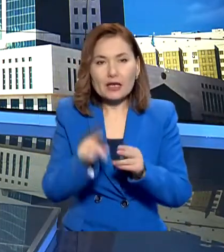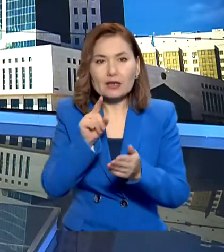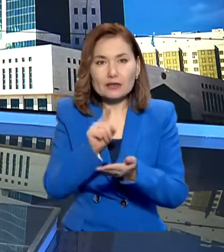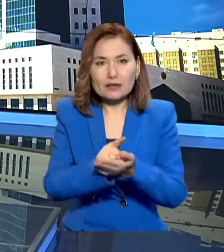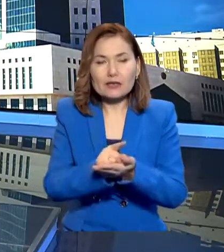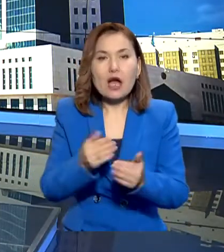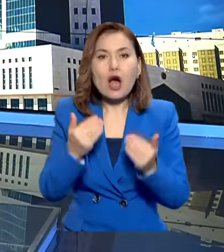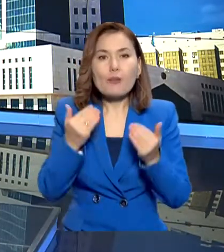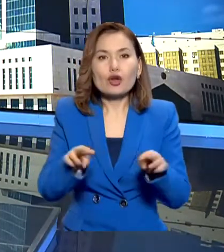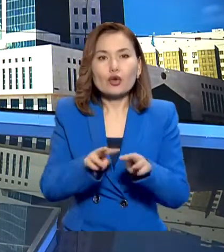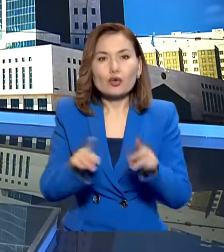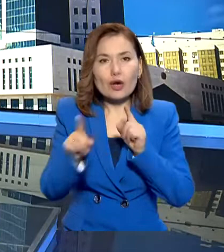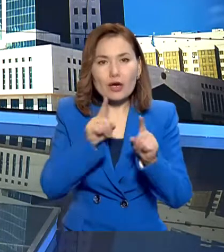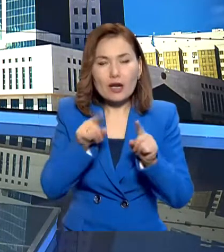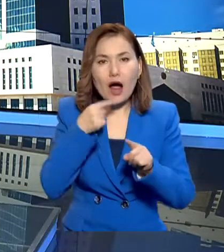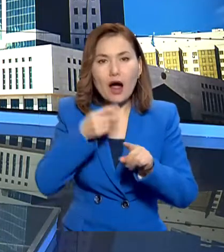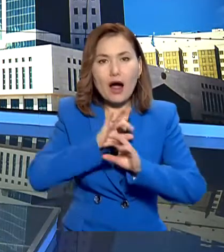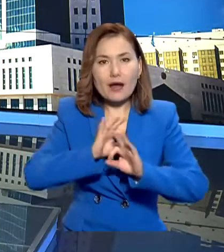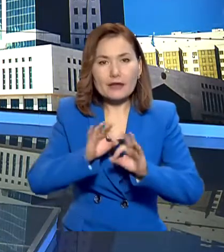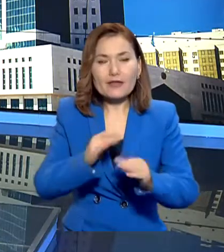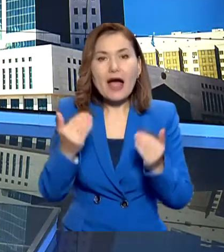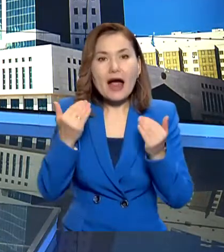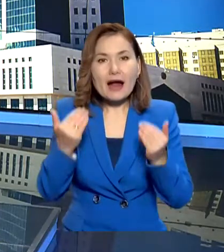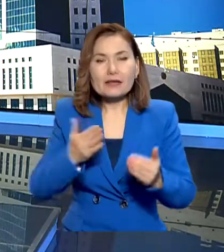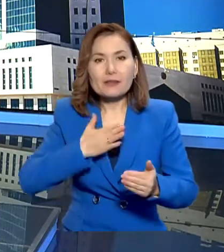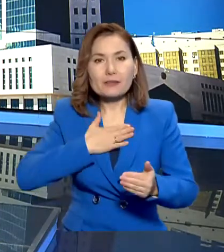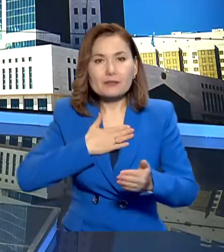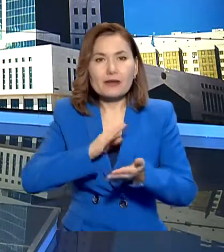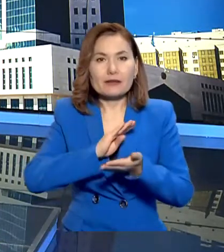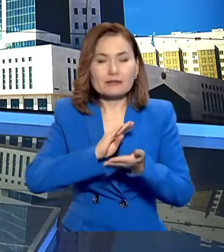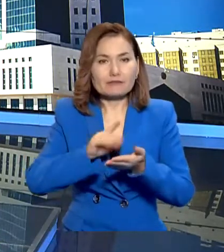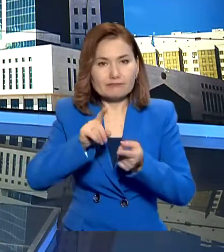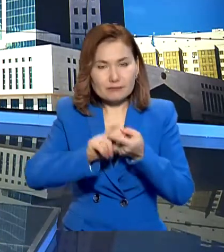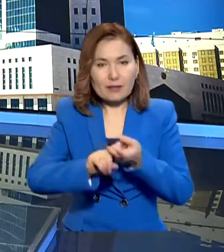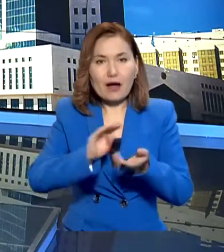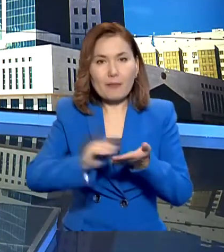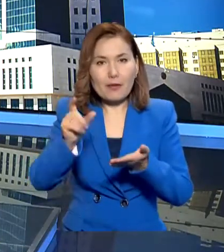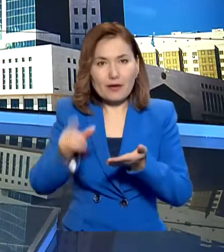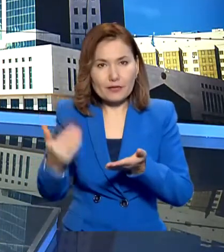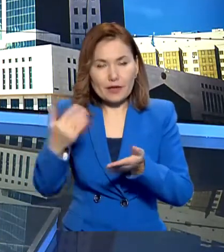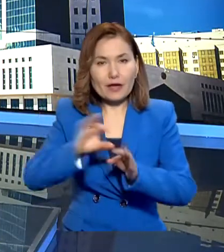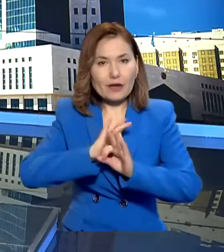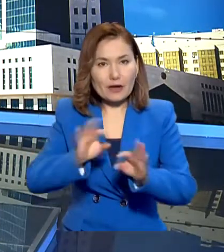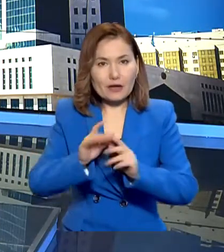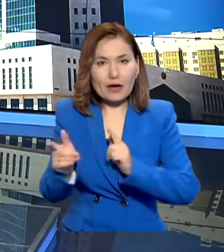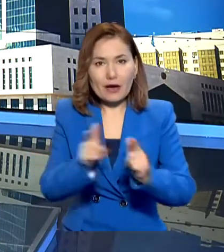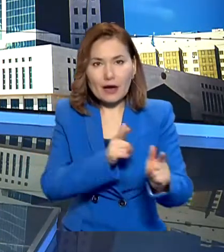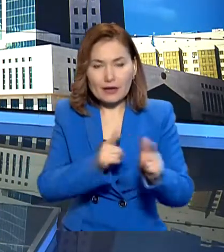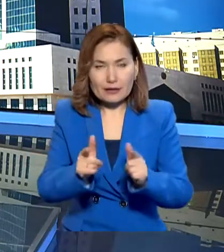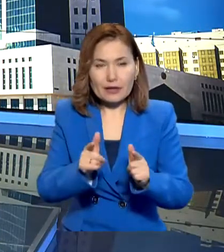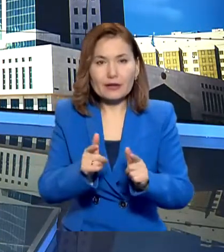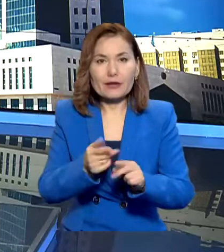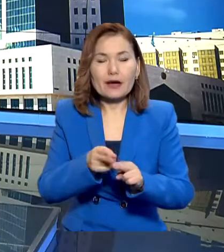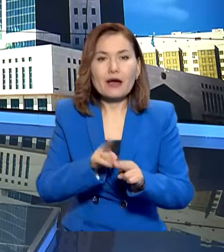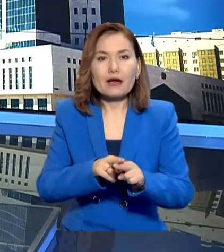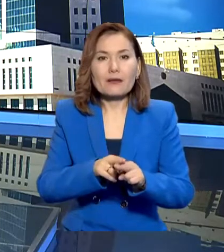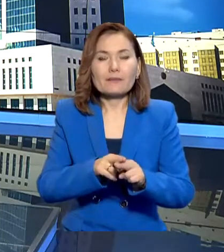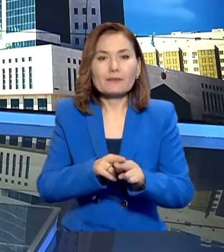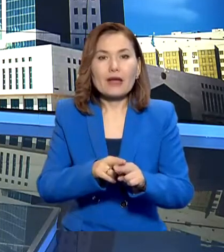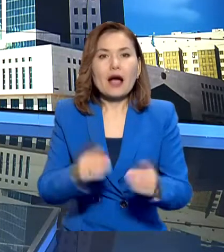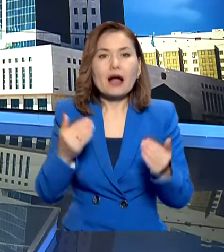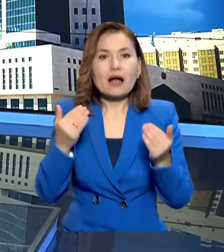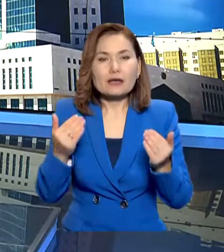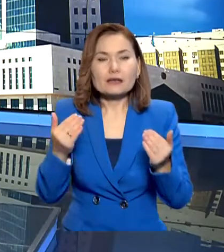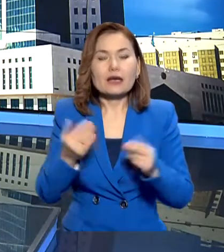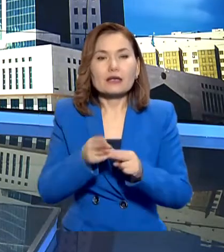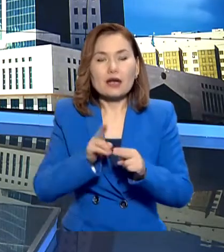үкімет отырысында айтылды. Қазір бізбен әріптесім Дарын Сағитов тікелей байланыста тұр. Дарын, дәл қазір,